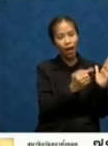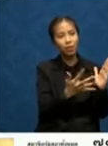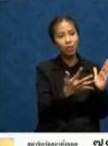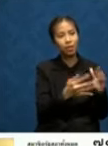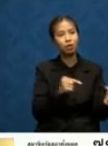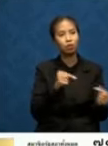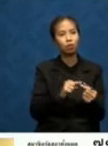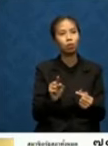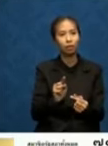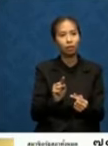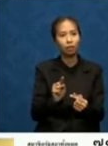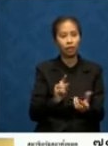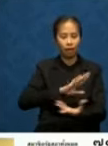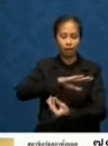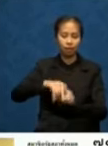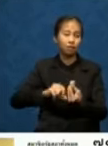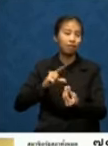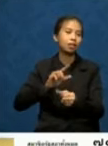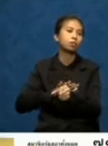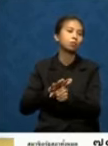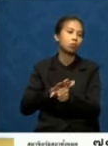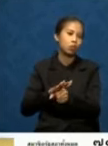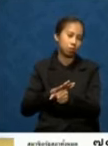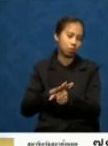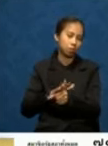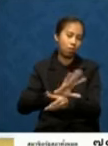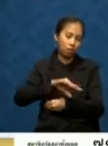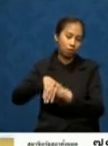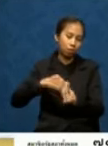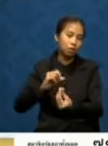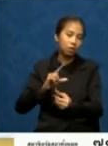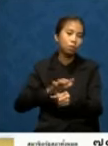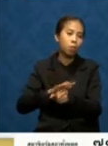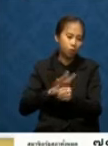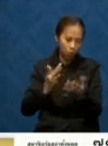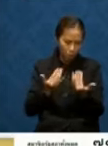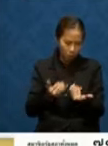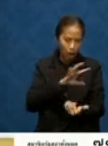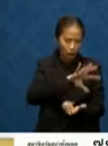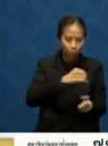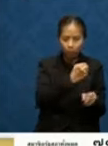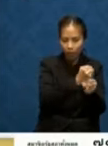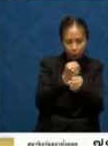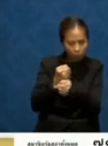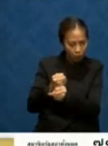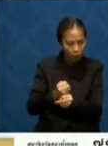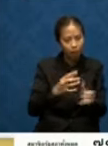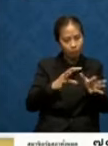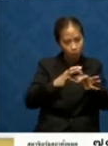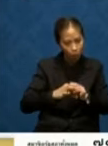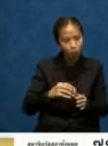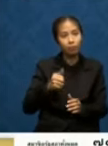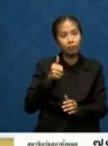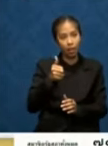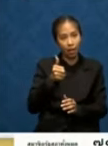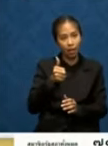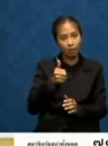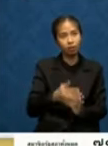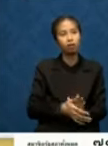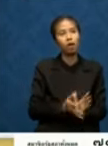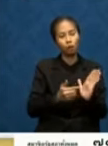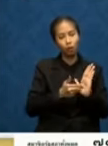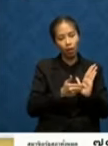าของเศรษฐกิจพอเพียงหรือปรัชญาพอเพียงที่ยังใช้ได้ในเรื่องต่างๆไม่ว่าจะเป็นการบริหาร